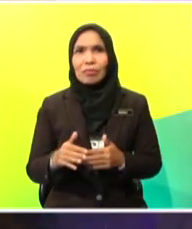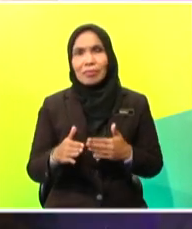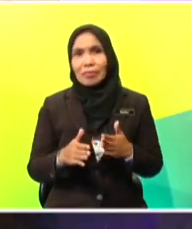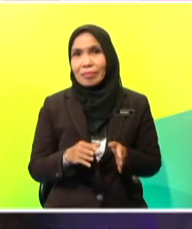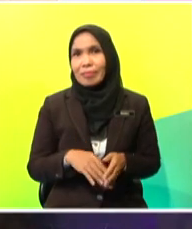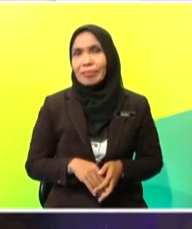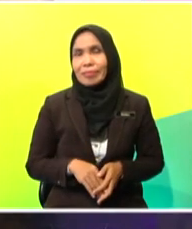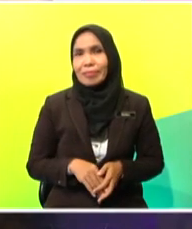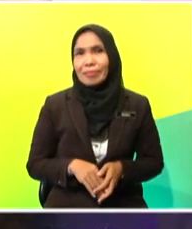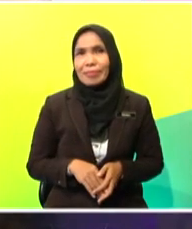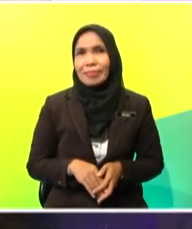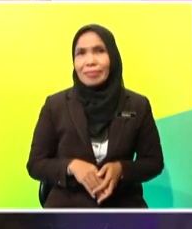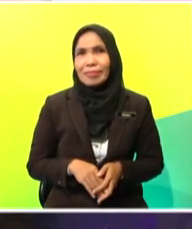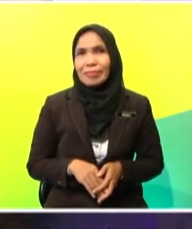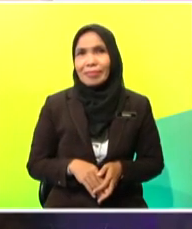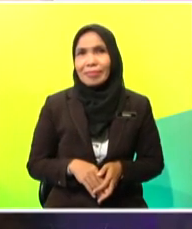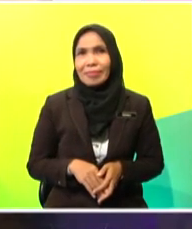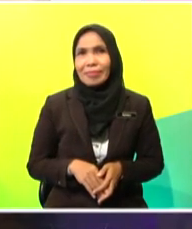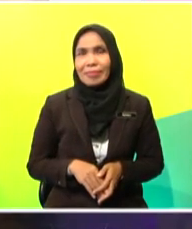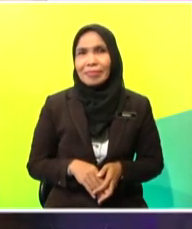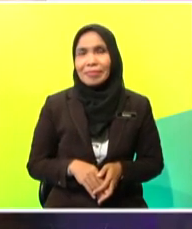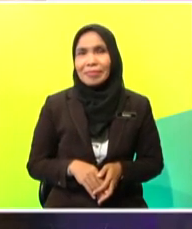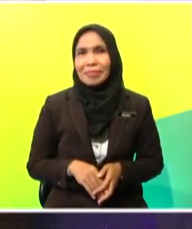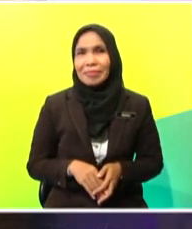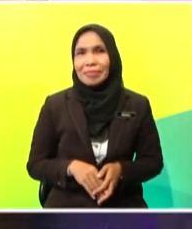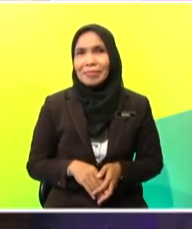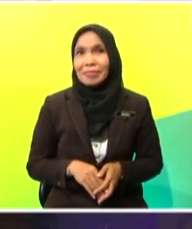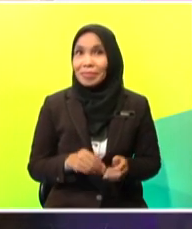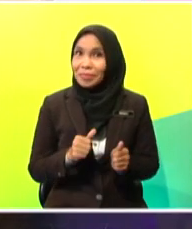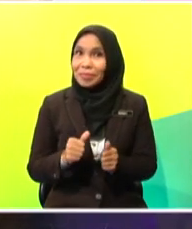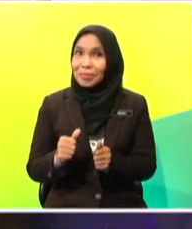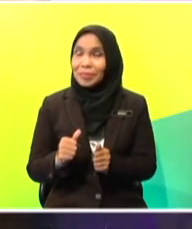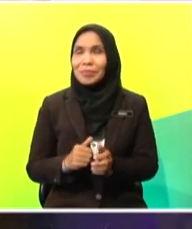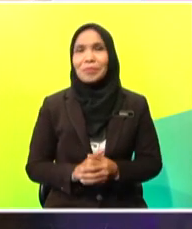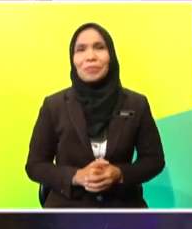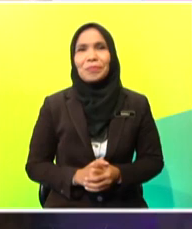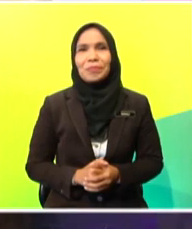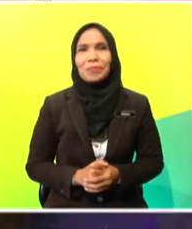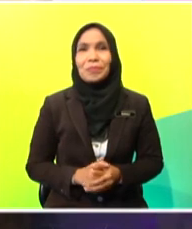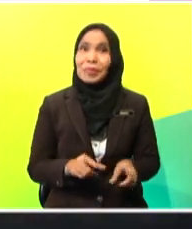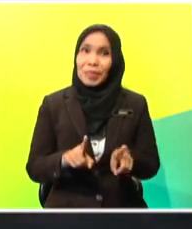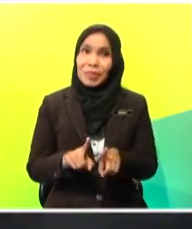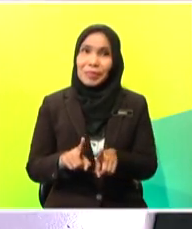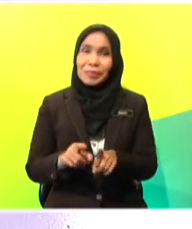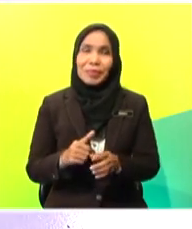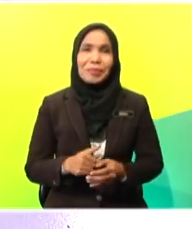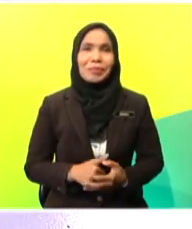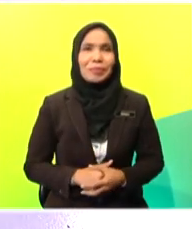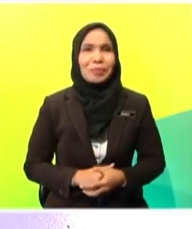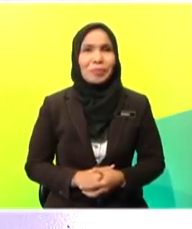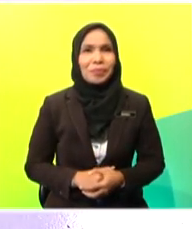belinya sekejap saja saya beli susu kita enggak sesama ego nya oleh